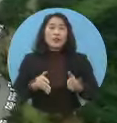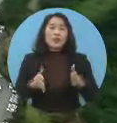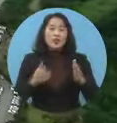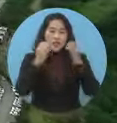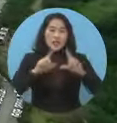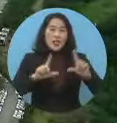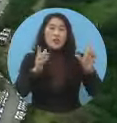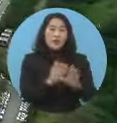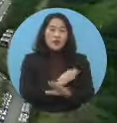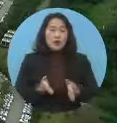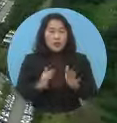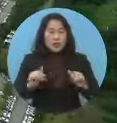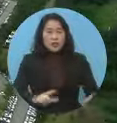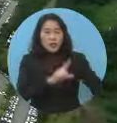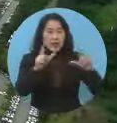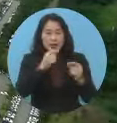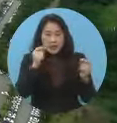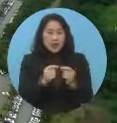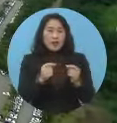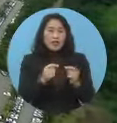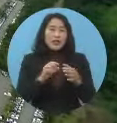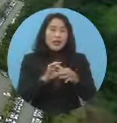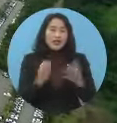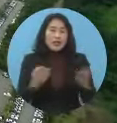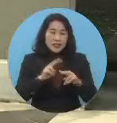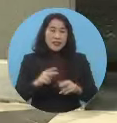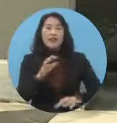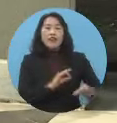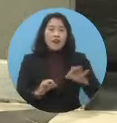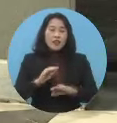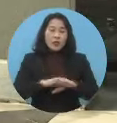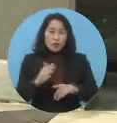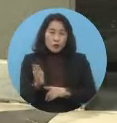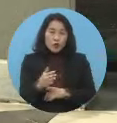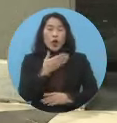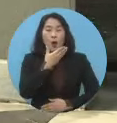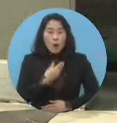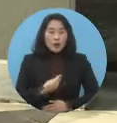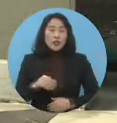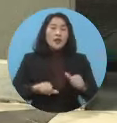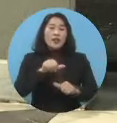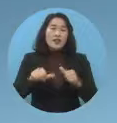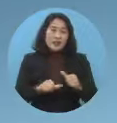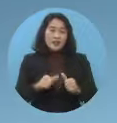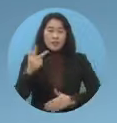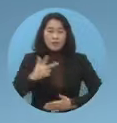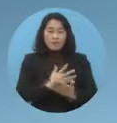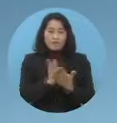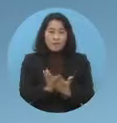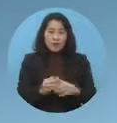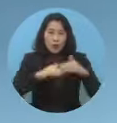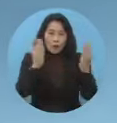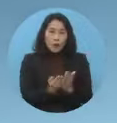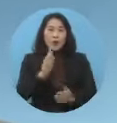전라남도는 새해부터 도민 생활과 밀접한 관련이 있는 일자리 경제 농수산 복지 환경 등 7개